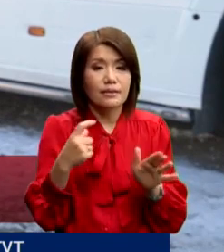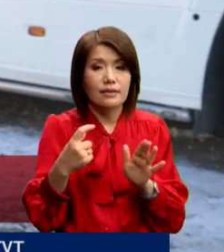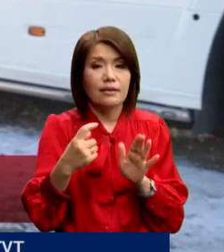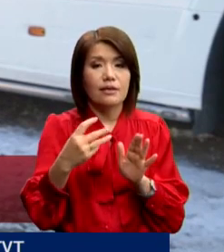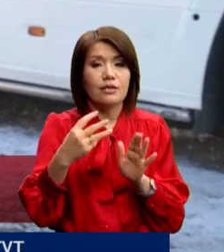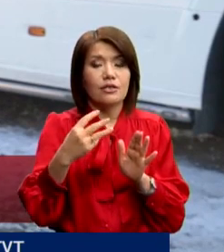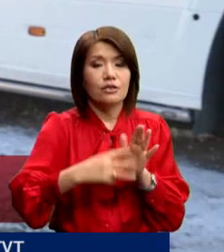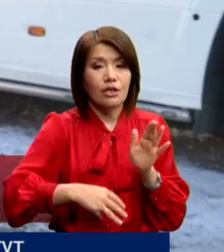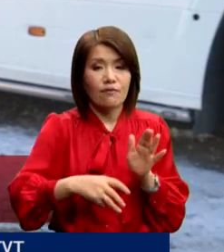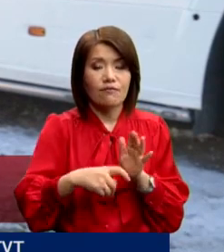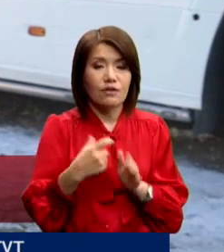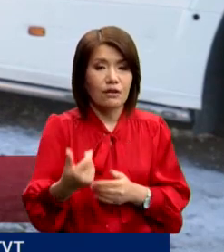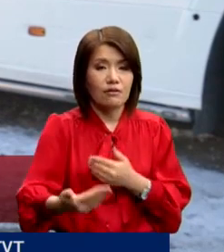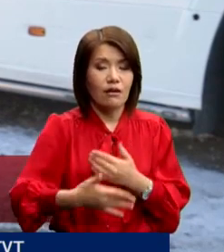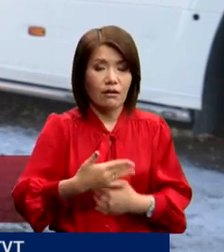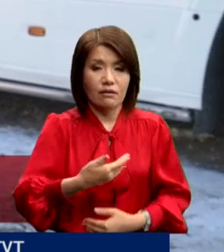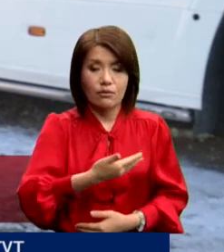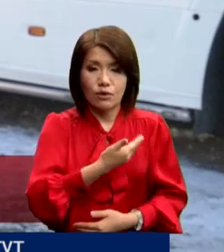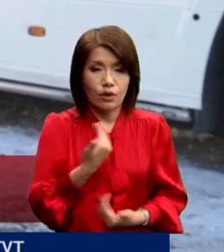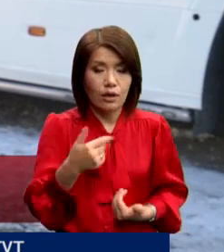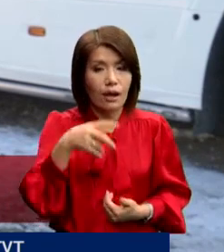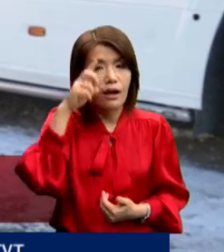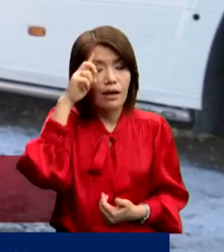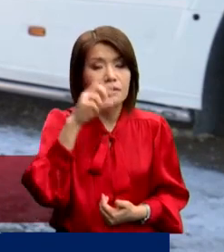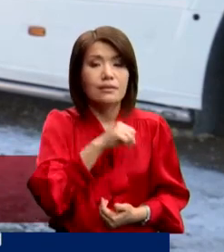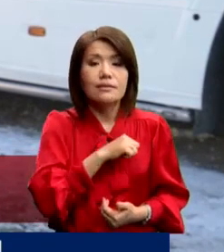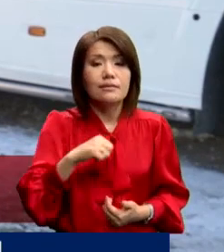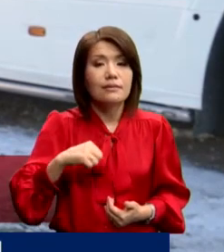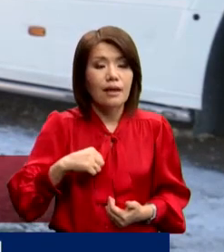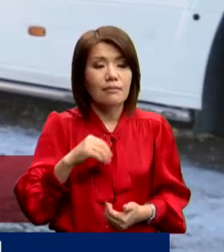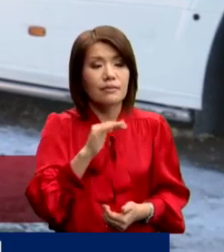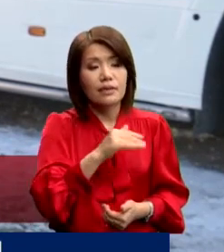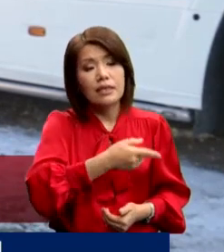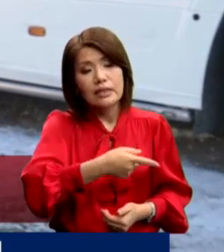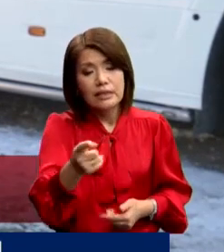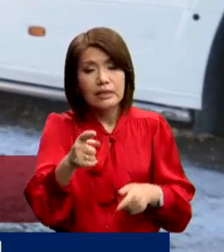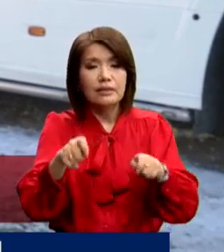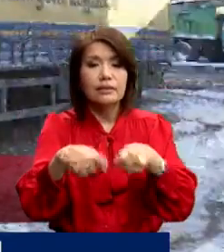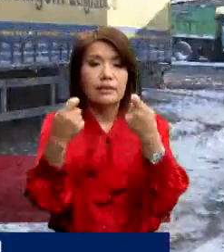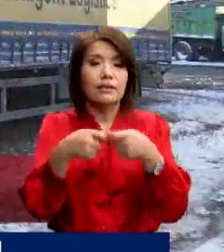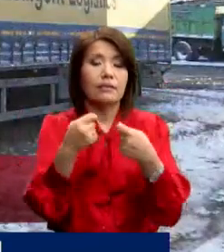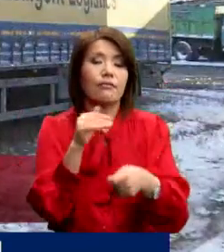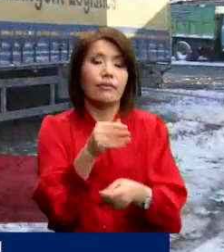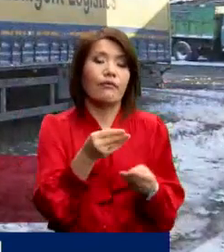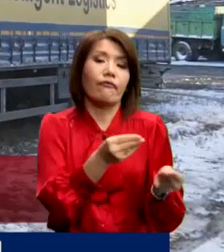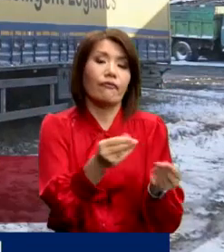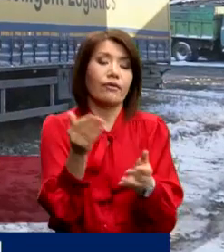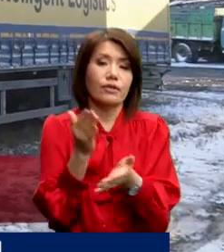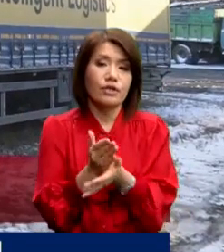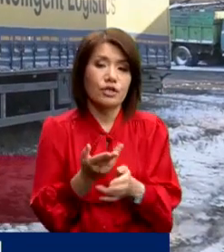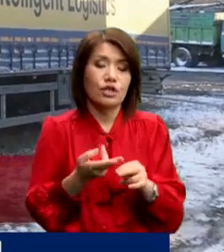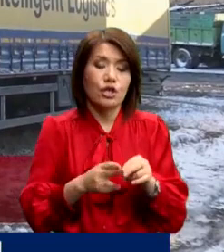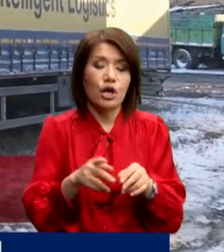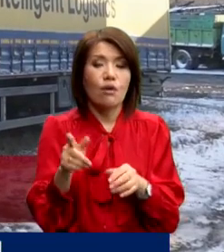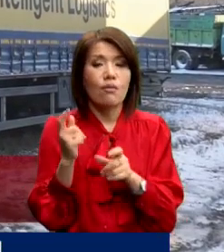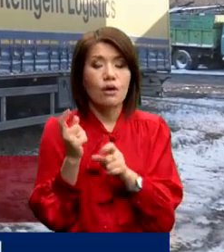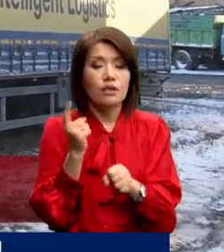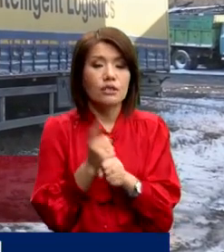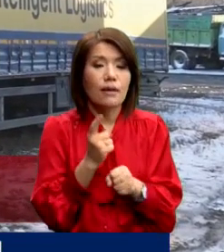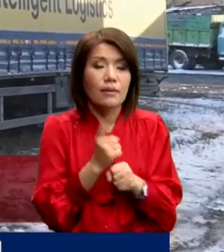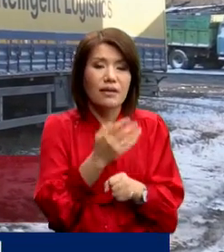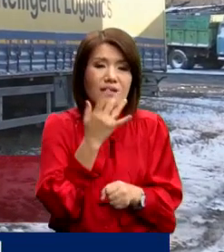ответственности. Получается, государство само толкает граждан на нарушение закона. Перевозчики просят запретить компаниям